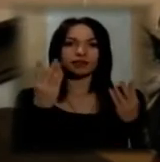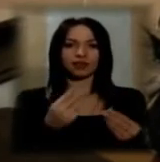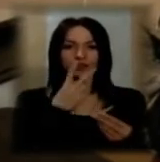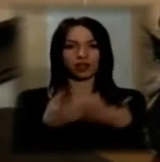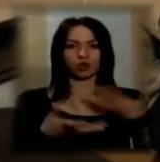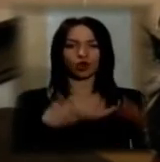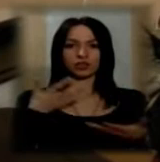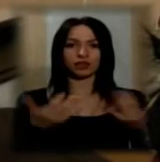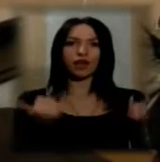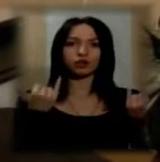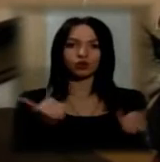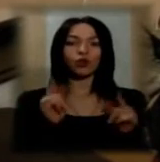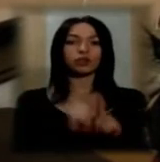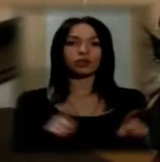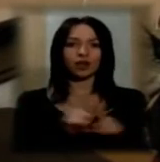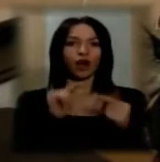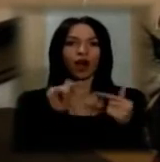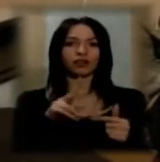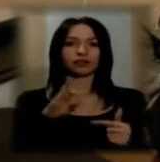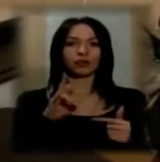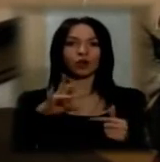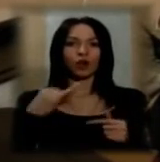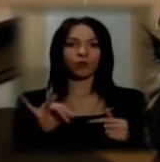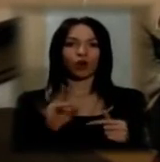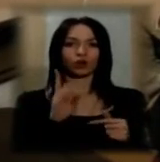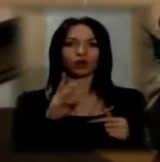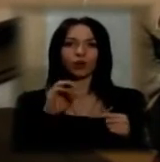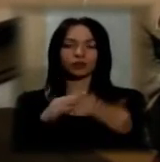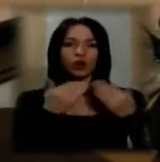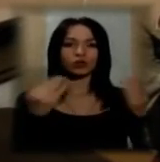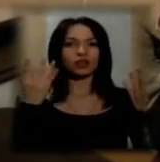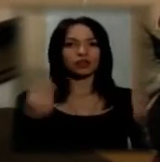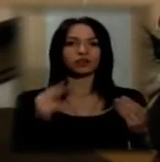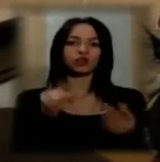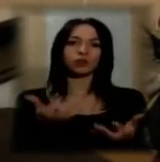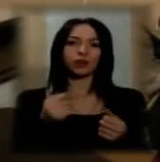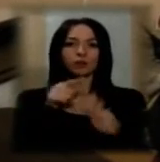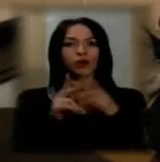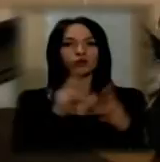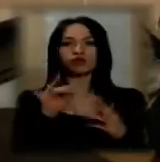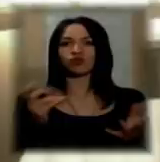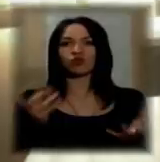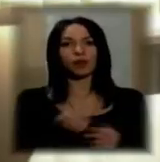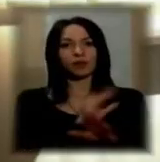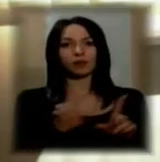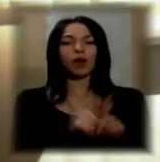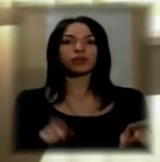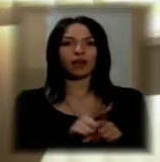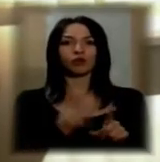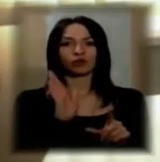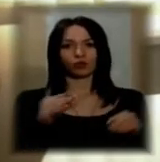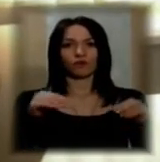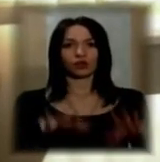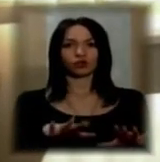Сьогодні також антимонопольним комітетом останній день його, чи приймає він цю скаргу до розгляду, чи не приймає, він також буде вирішувати. Тимчасово